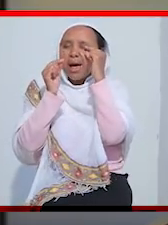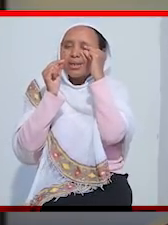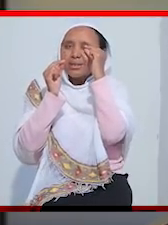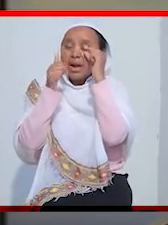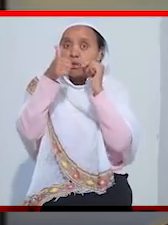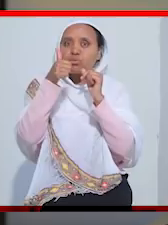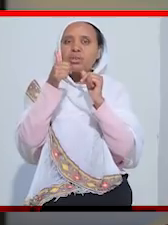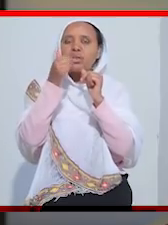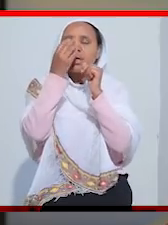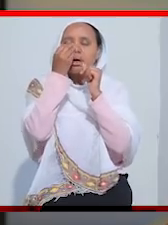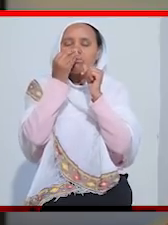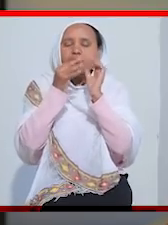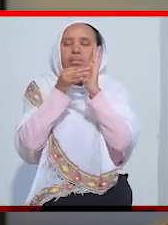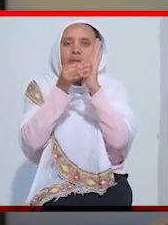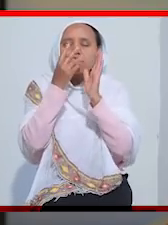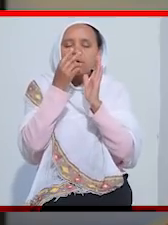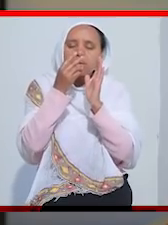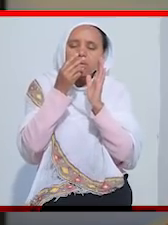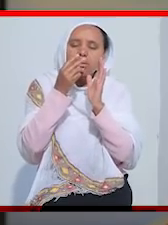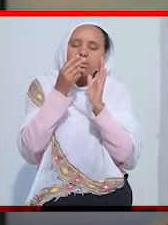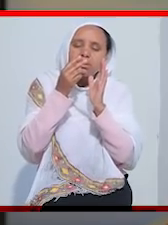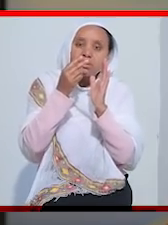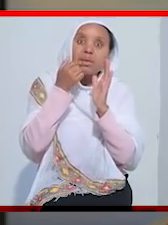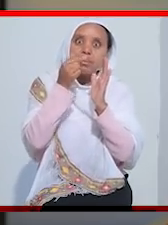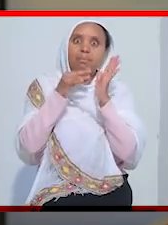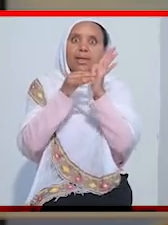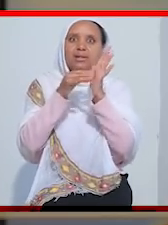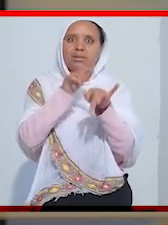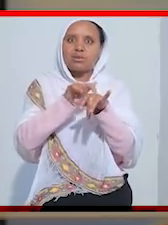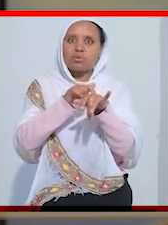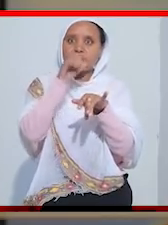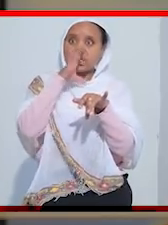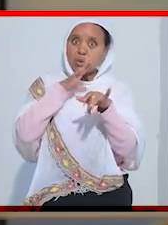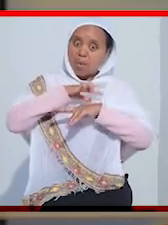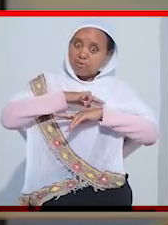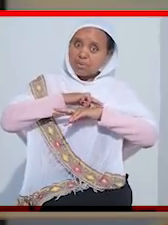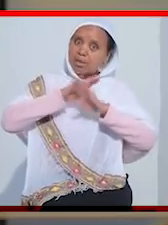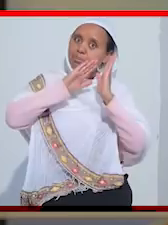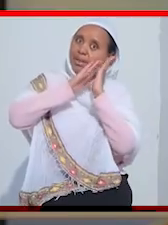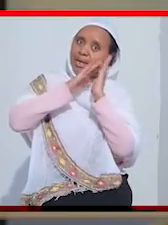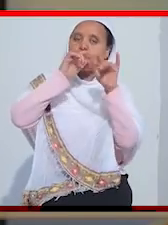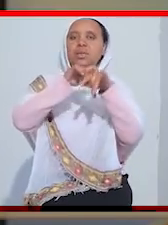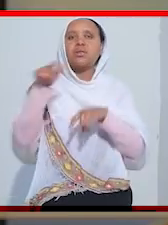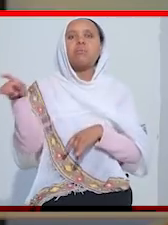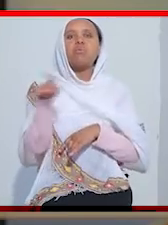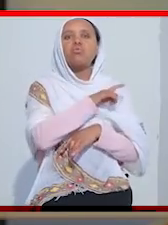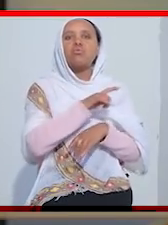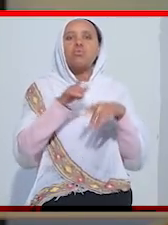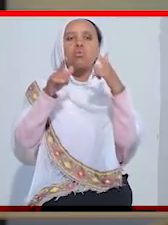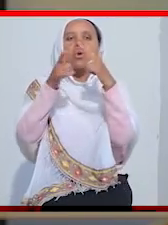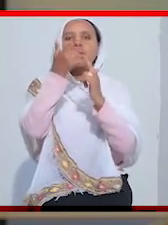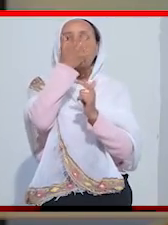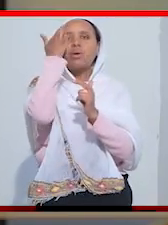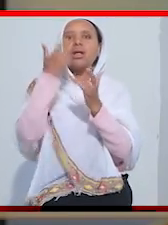ደግሞ አይን ራሱ የእንቅልፍ ምልክት የሚታይበት ጊዜ ነውና ያ ሰዓት ሰው የሚያርፍበት የሚተኛበት ጊዜ